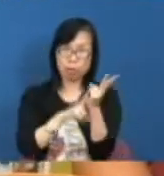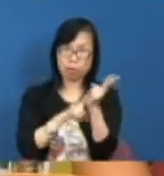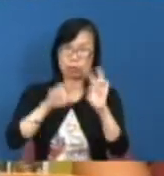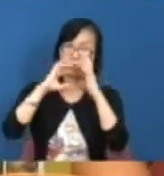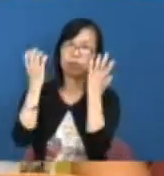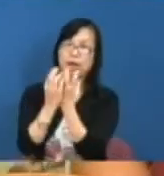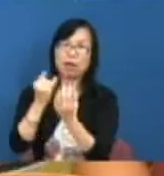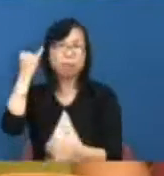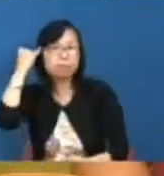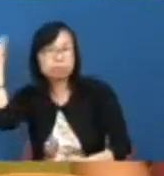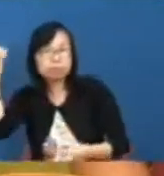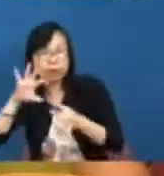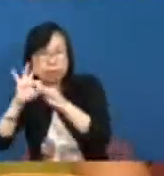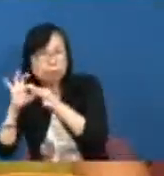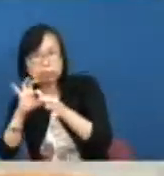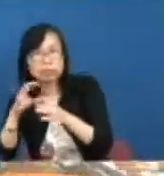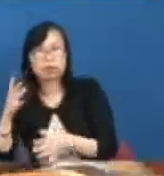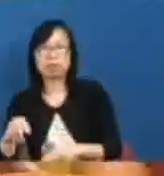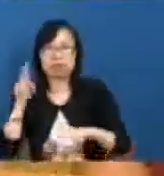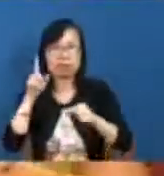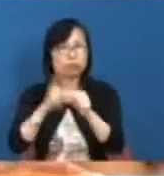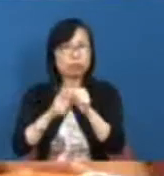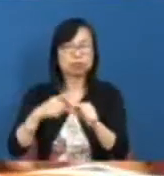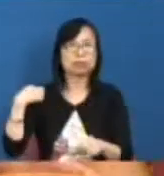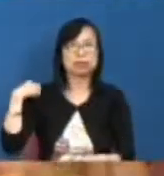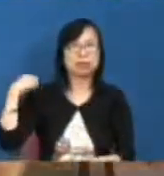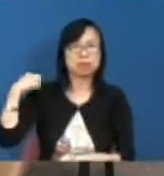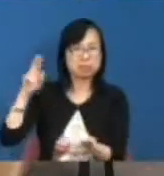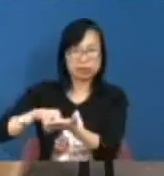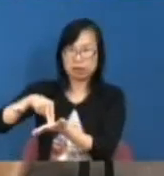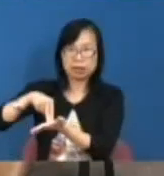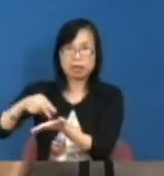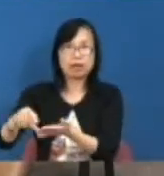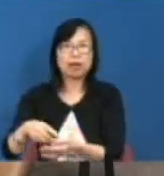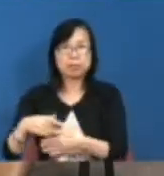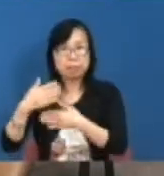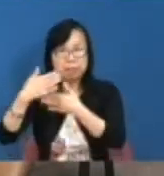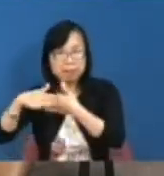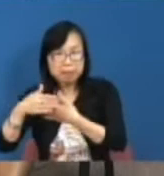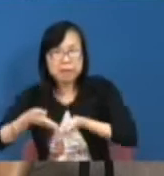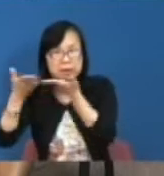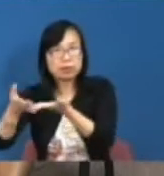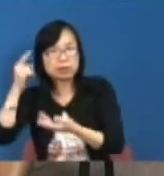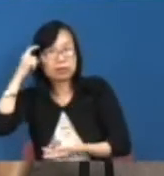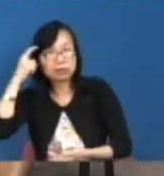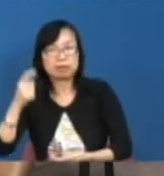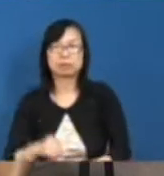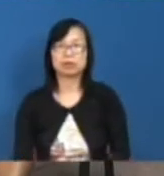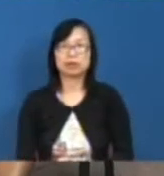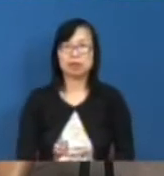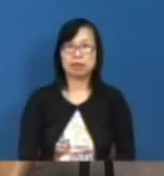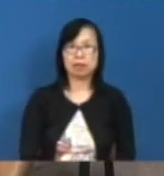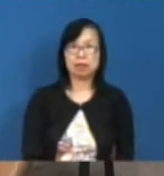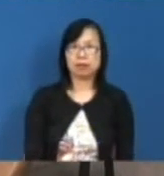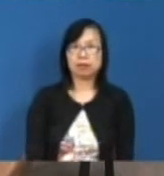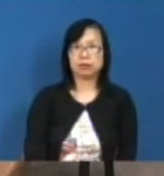乜關係。你所以話你話共產黨搞嘢真係穿曬崩。 誒 嗱，如果劉江華話要譴責咧，